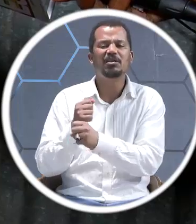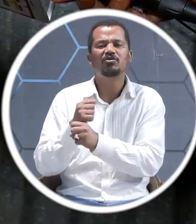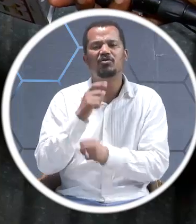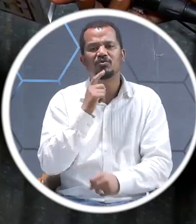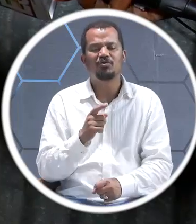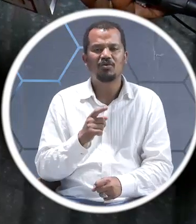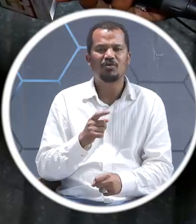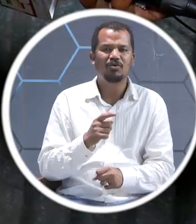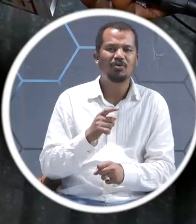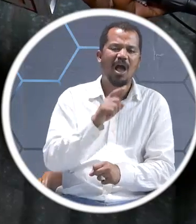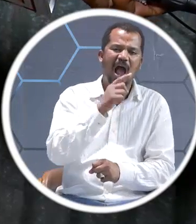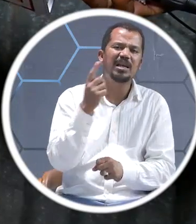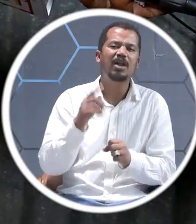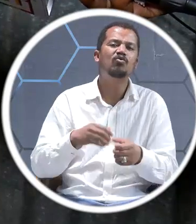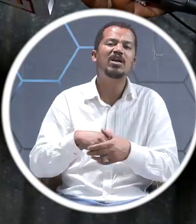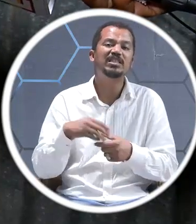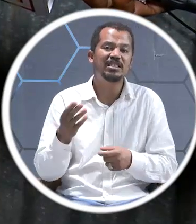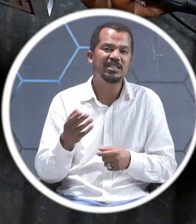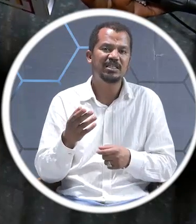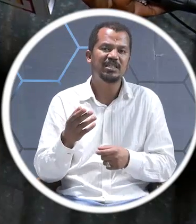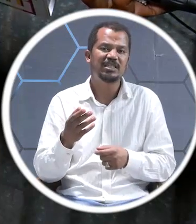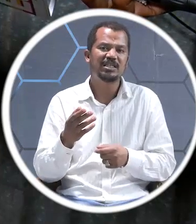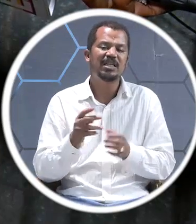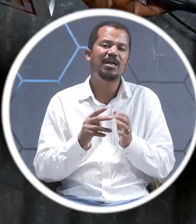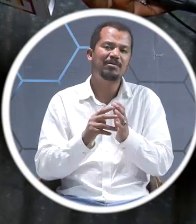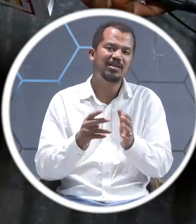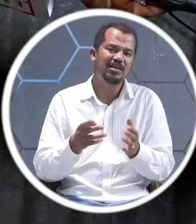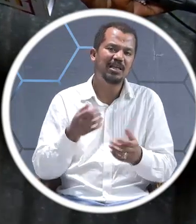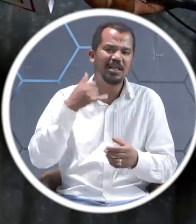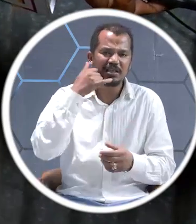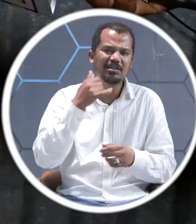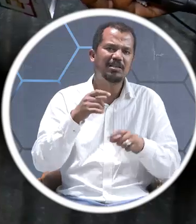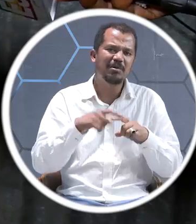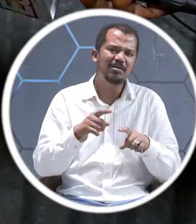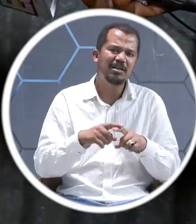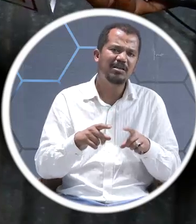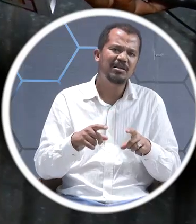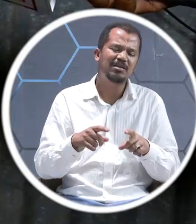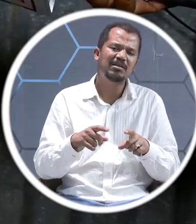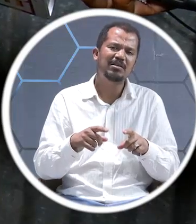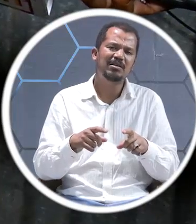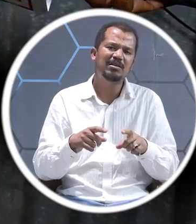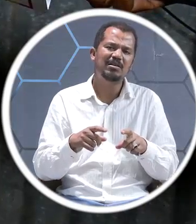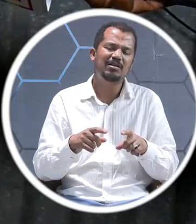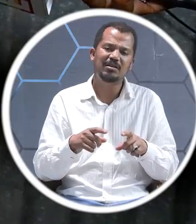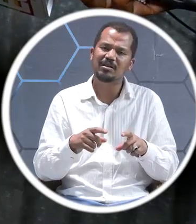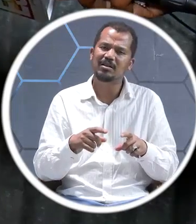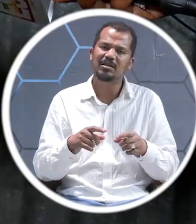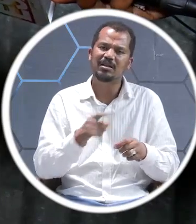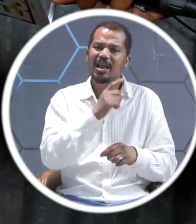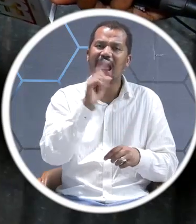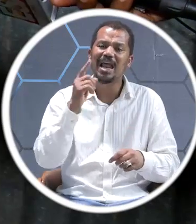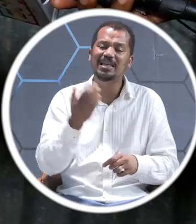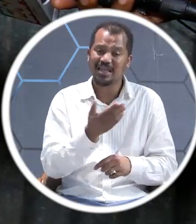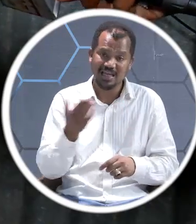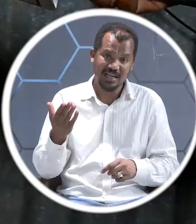شو ياو عندنا وشوشين لما سالي نسي يسلك يا من أمي نوني ياو ثيت من دادين صام